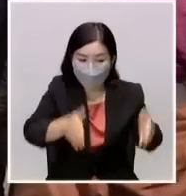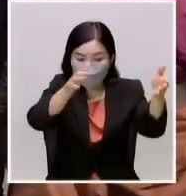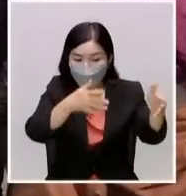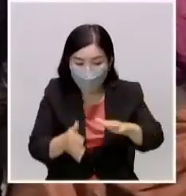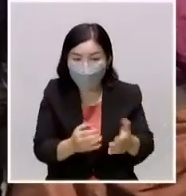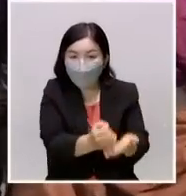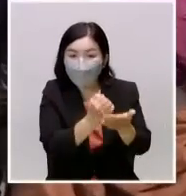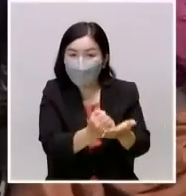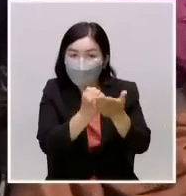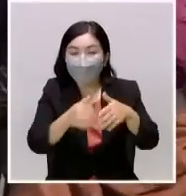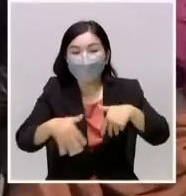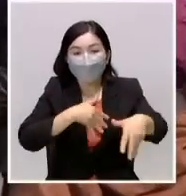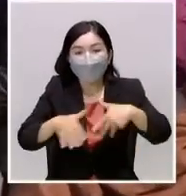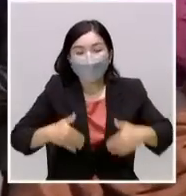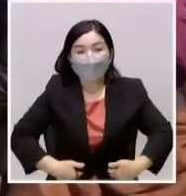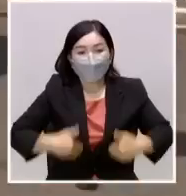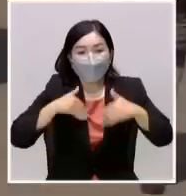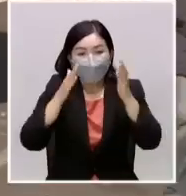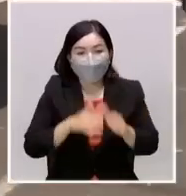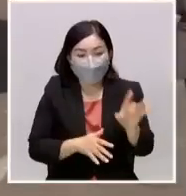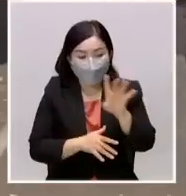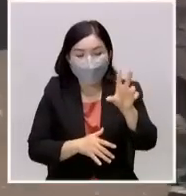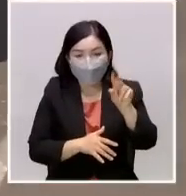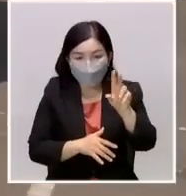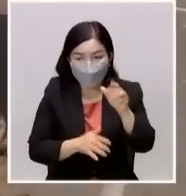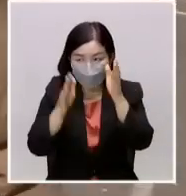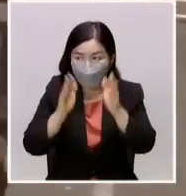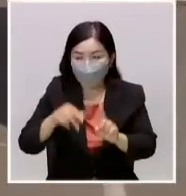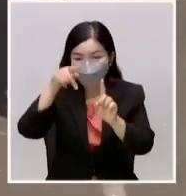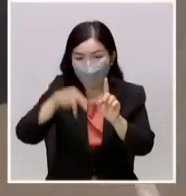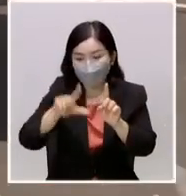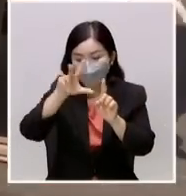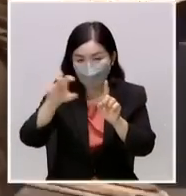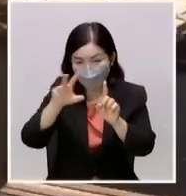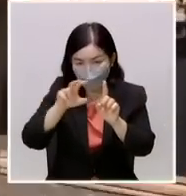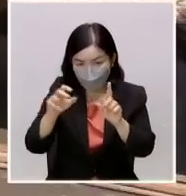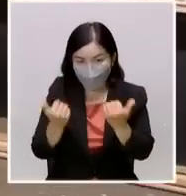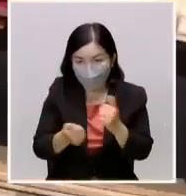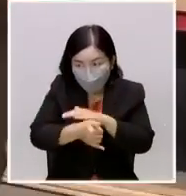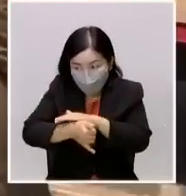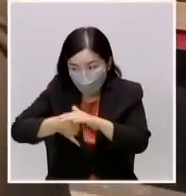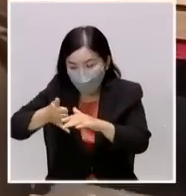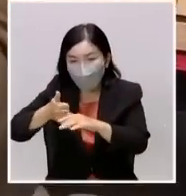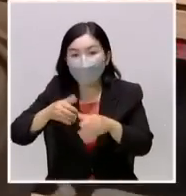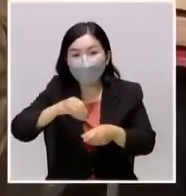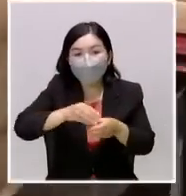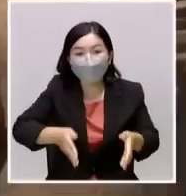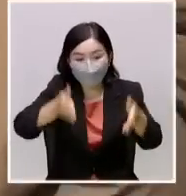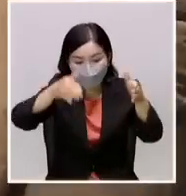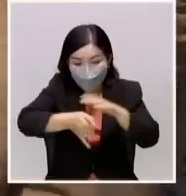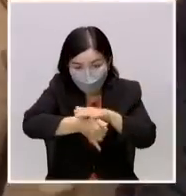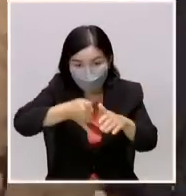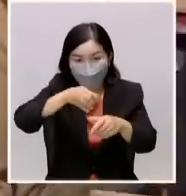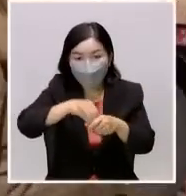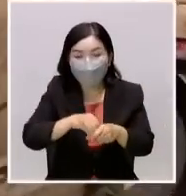จมตีทางการยูเครนระบุว่าประชาชนมากกว่า 1,300 คนหลบภัยอยู่ในอาคารดังกล่าวโด